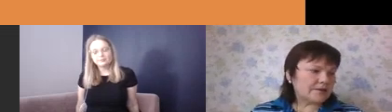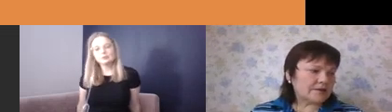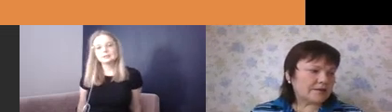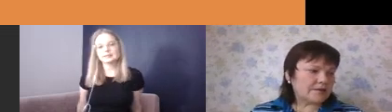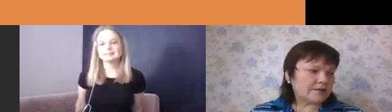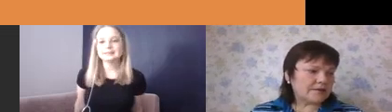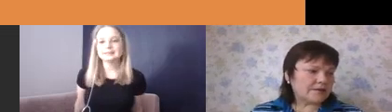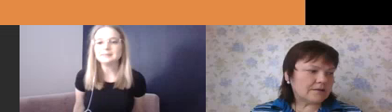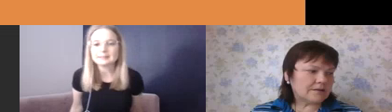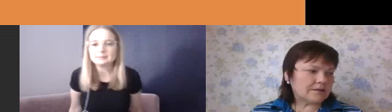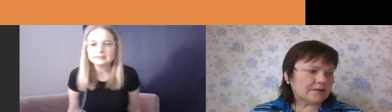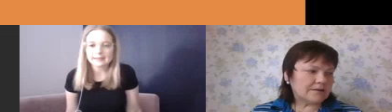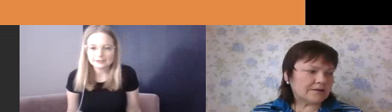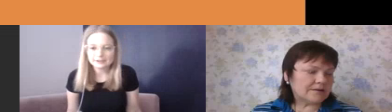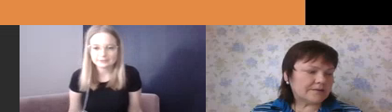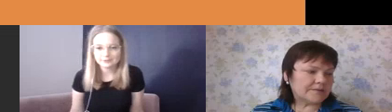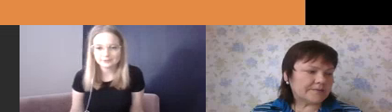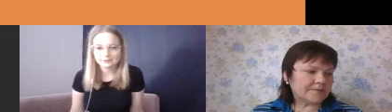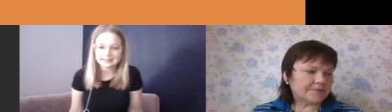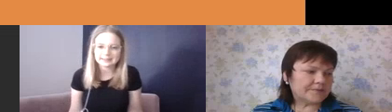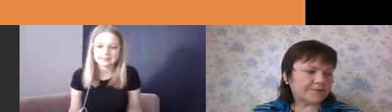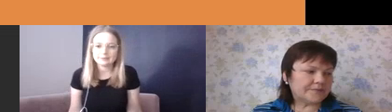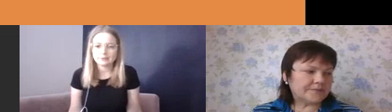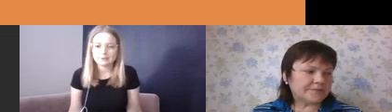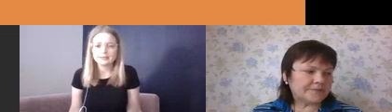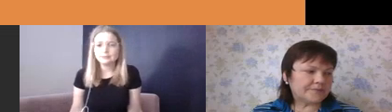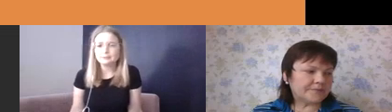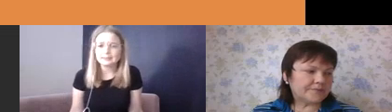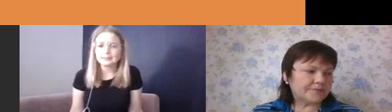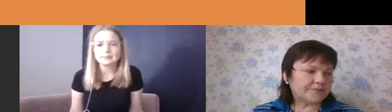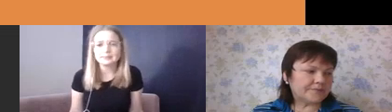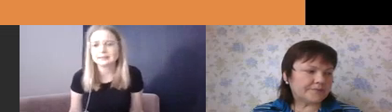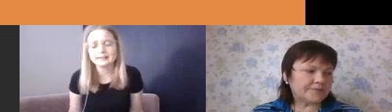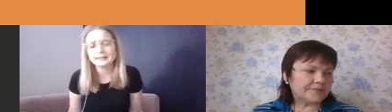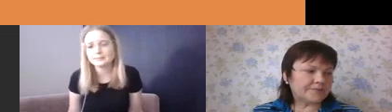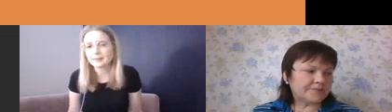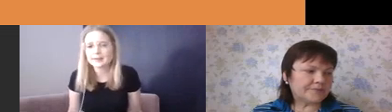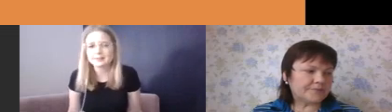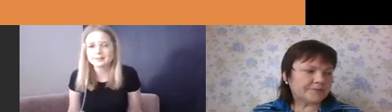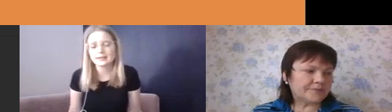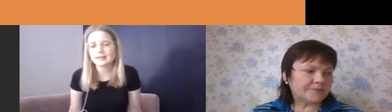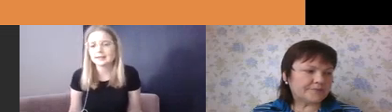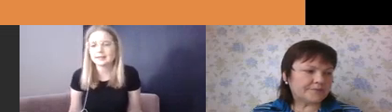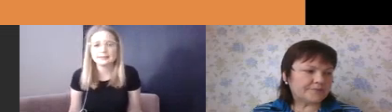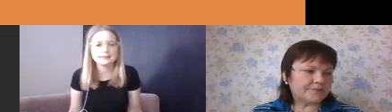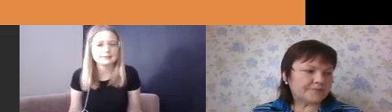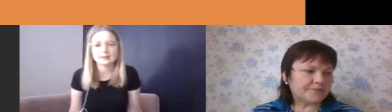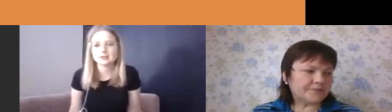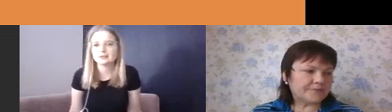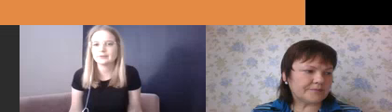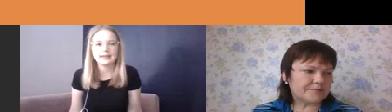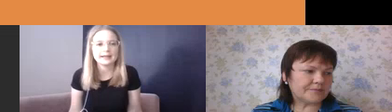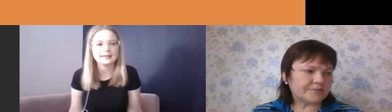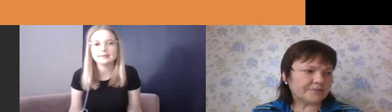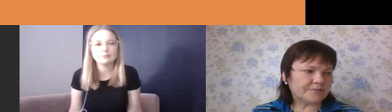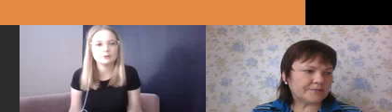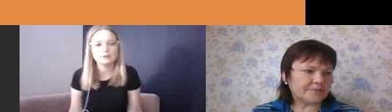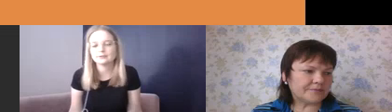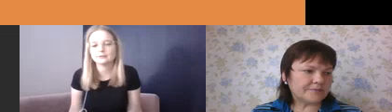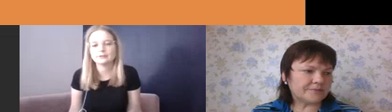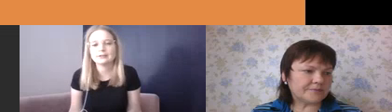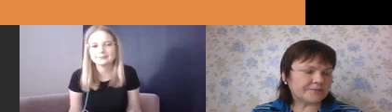Et nüüd ma loodan, et kõigil mingi mõte on. Noh, need, kellel võibolla ei tulnud ikka mingit ideed pähe, siis jällegi lihtsalt kas või